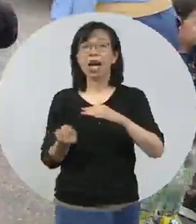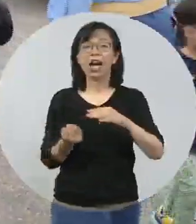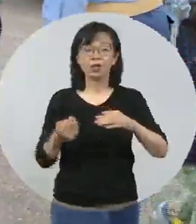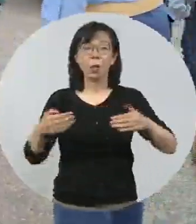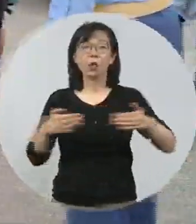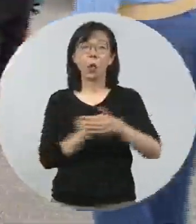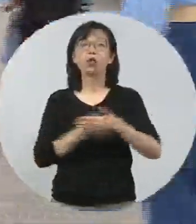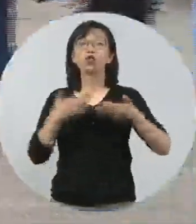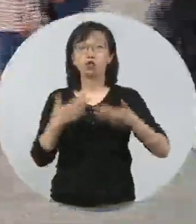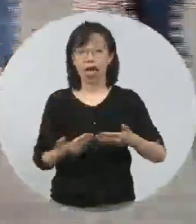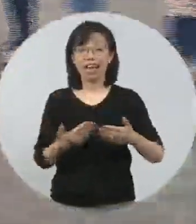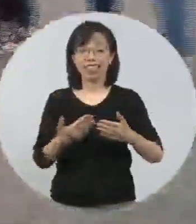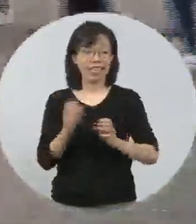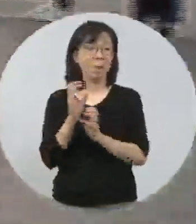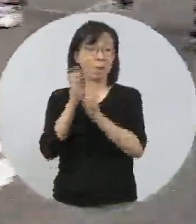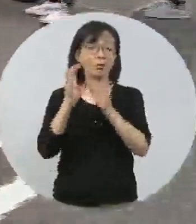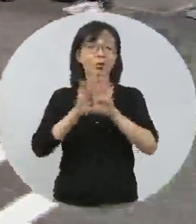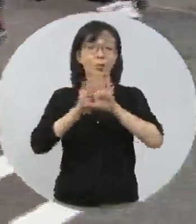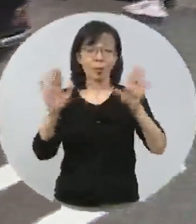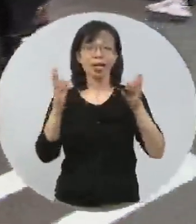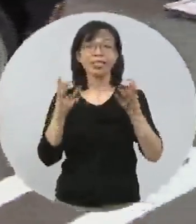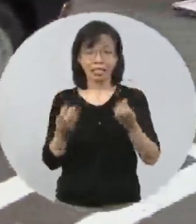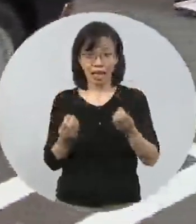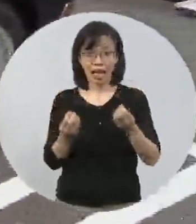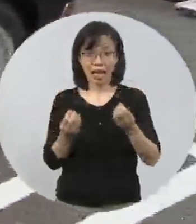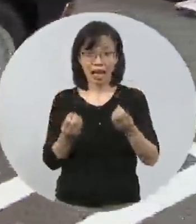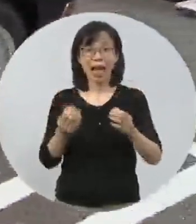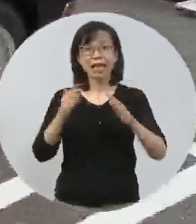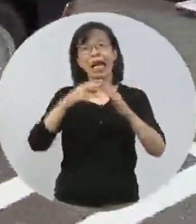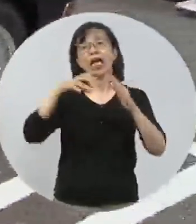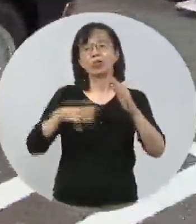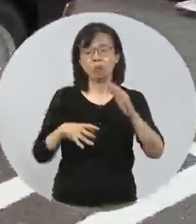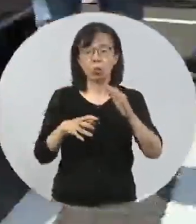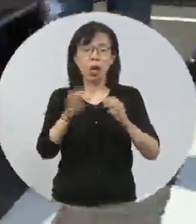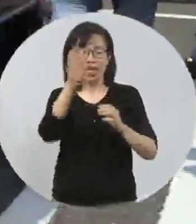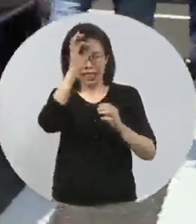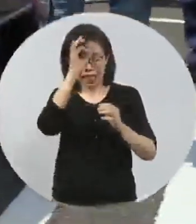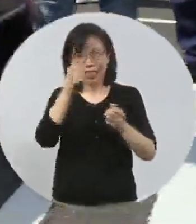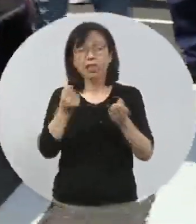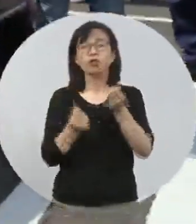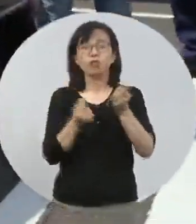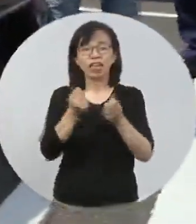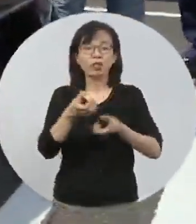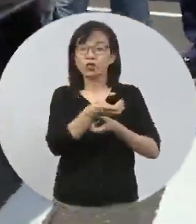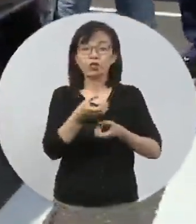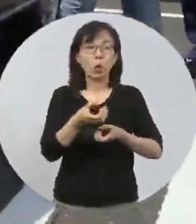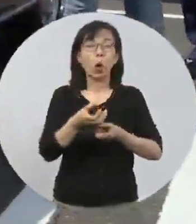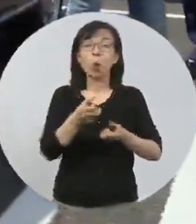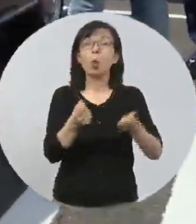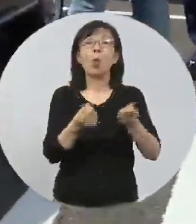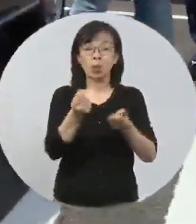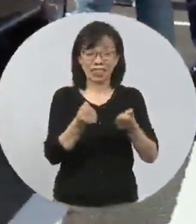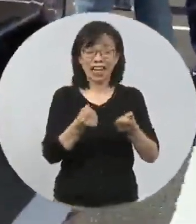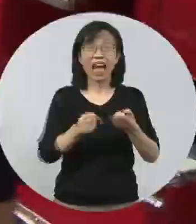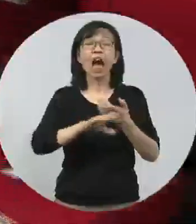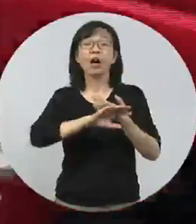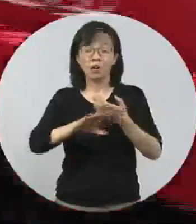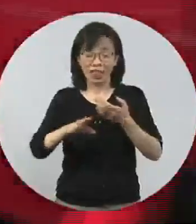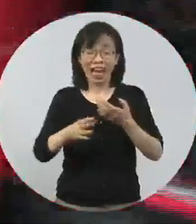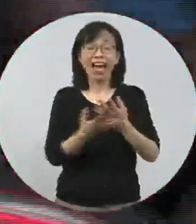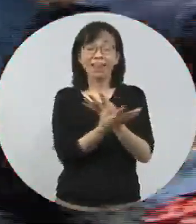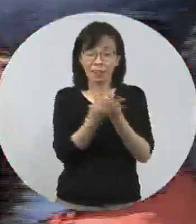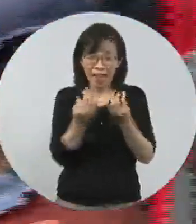ました。会場には警察車両や消防車両をはじめ、たくさんの働く車も集合